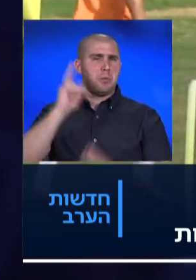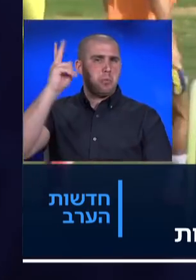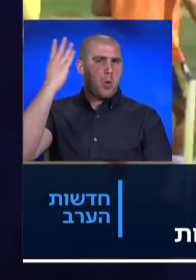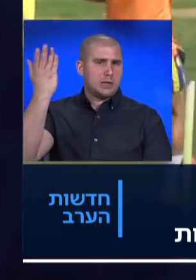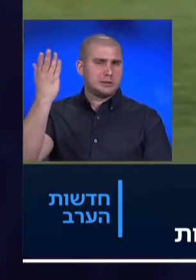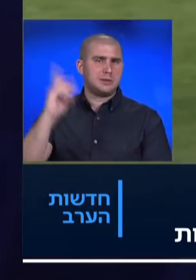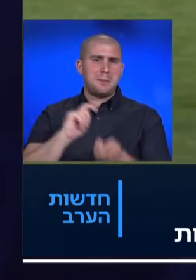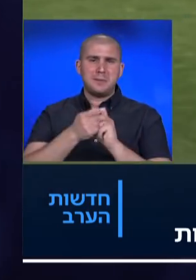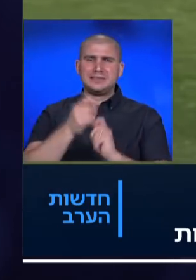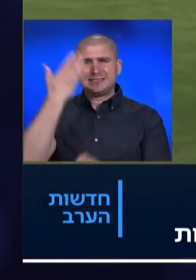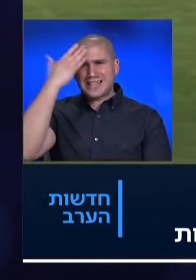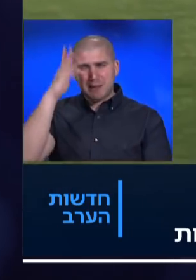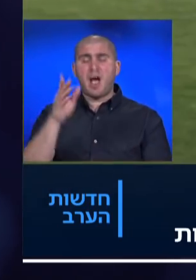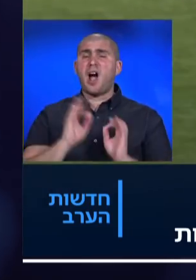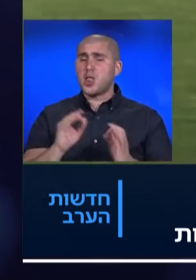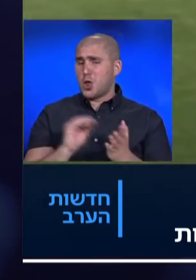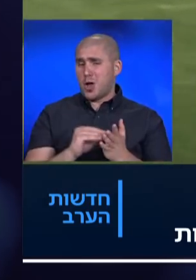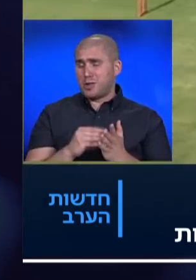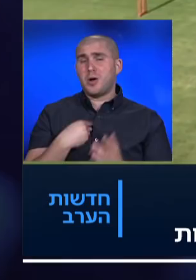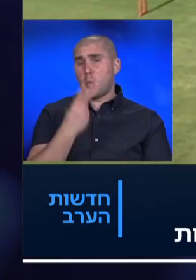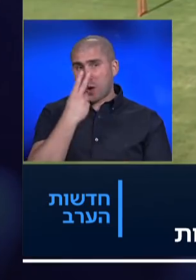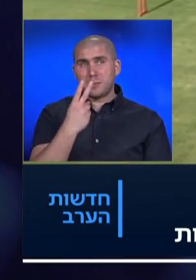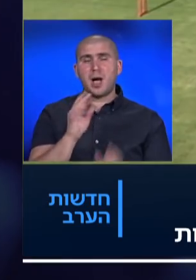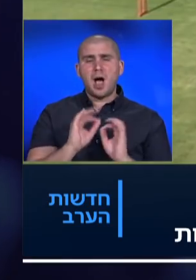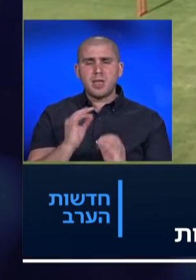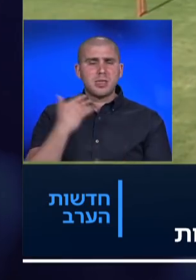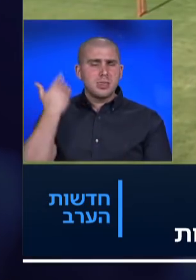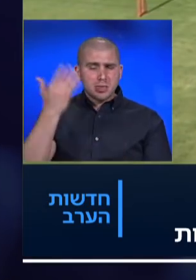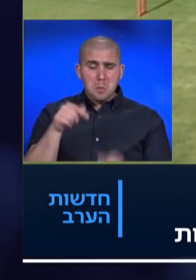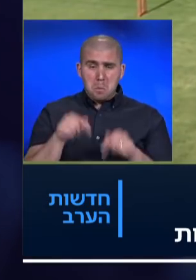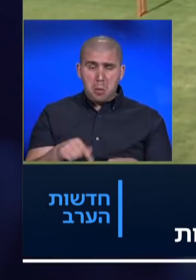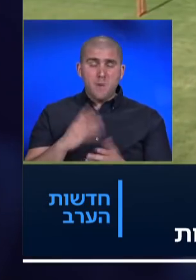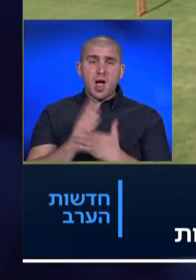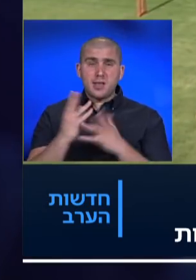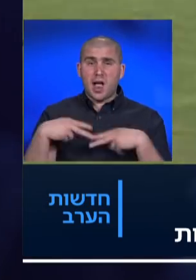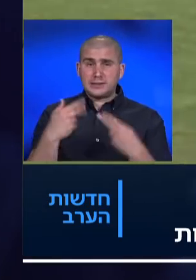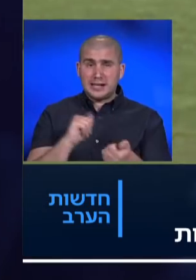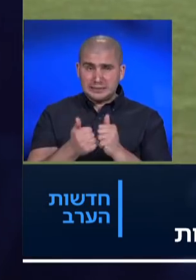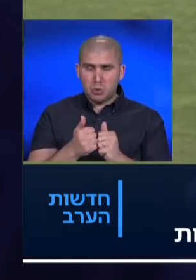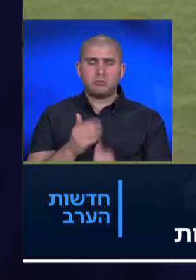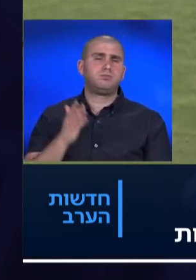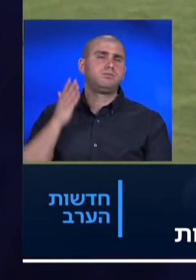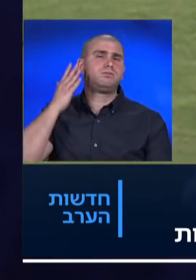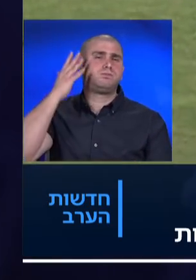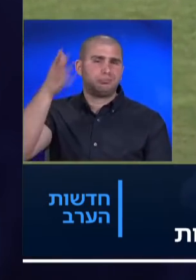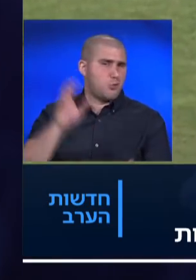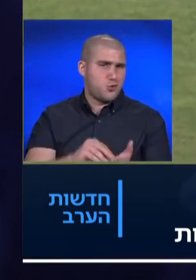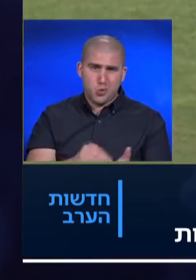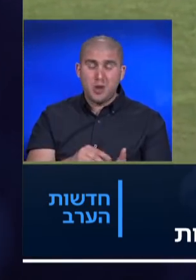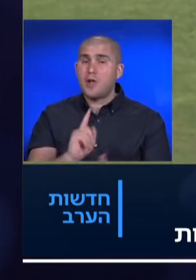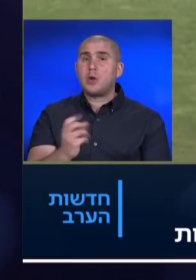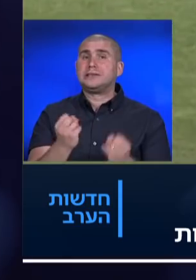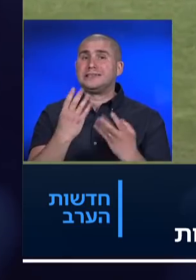וזרים, עדיין אנחנו רואים שהמרחק מכאן לבין חזרה לספורט הוא מרחק גדול ביותר, ולא סתם מיכל, מדינות